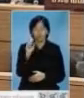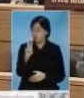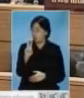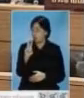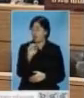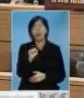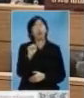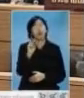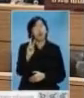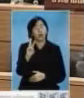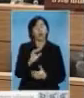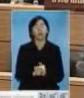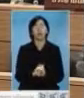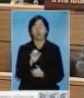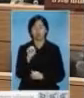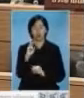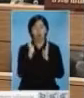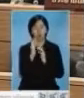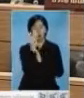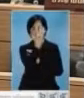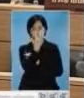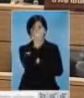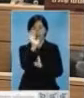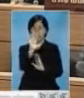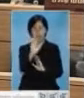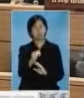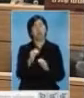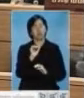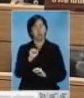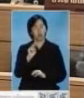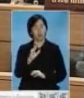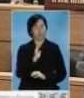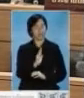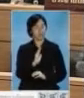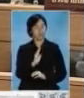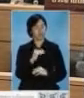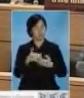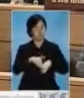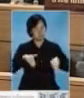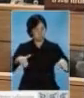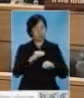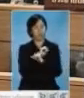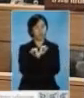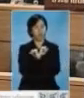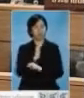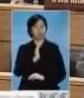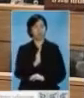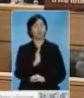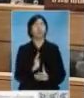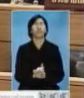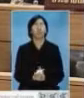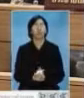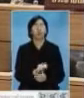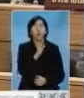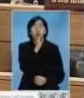ที่ไม่ปราศจากการครอบงำเราจะได้สว.ที่เป็นกลางเมื่อเราอยากได้สว.ที่เป็นกลางท่านประธานครับผมคิดว่